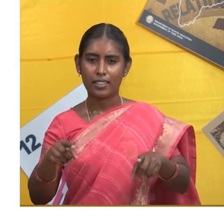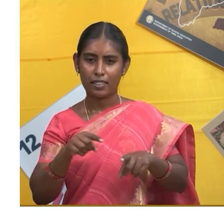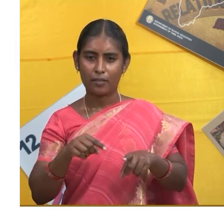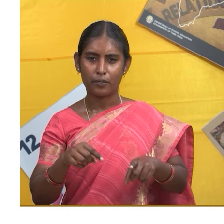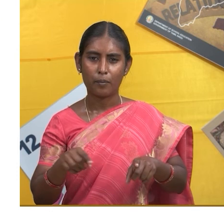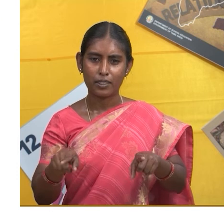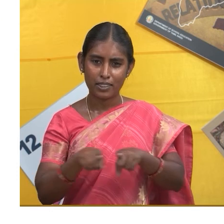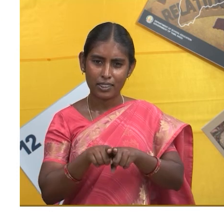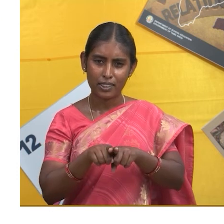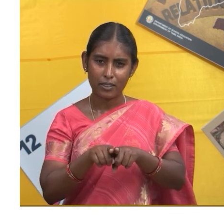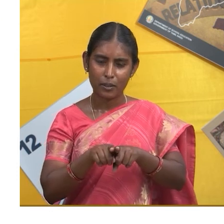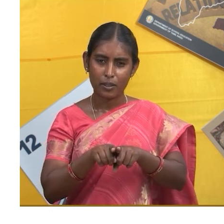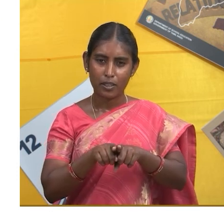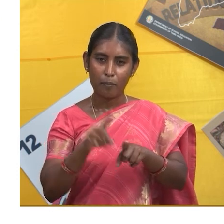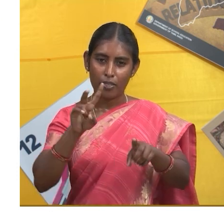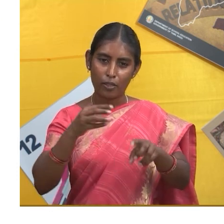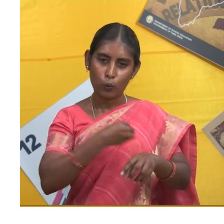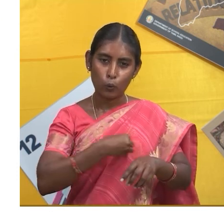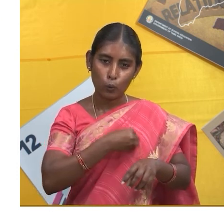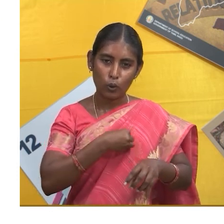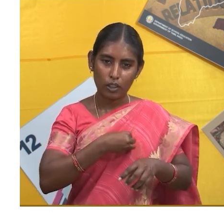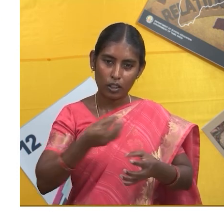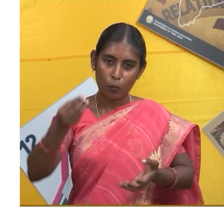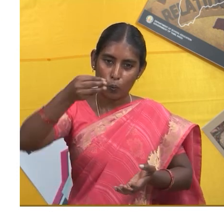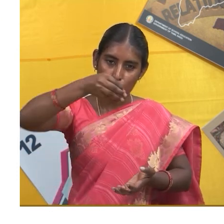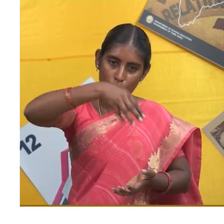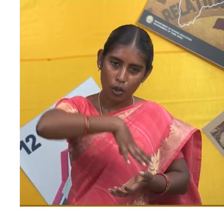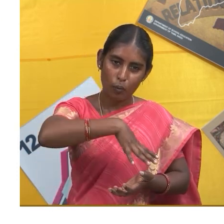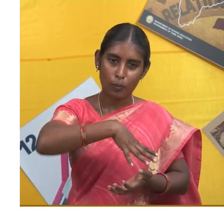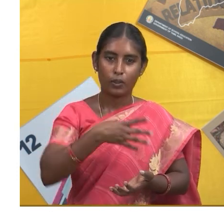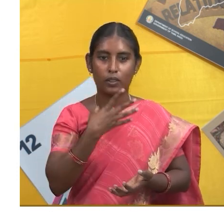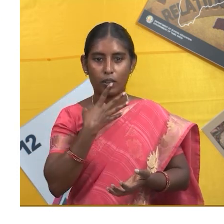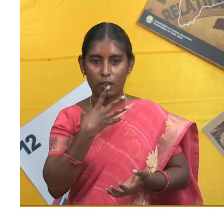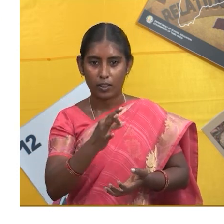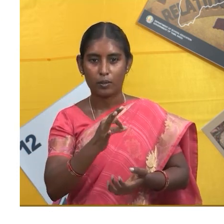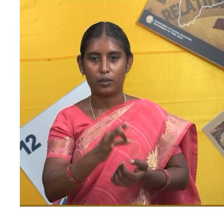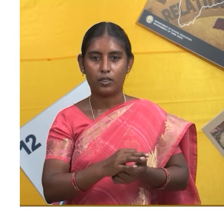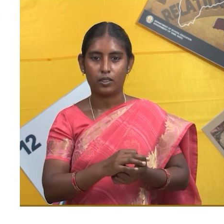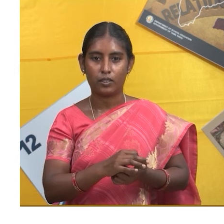நாம் நிறுமுடிட்டுக்துக்து கண்டுபிடிக்தது